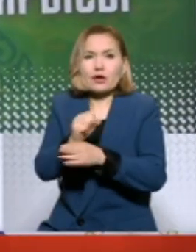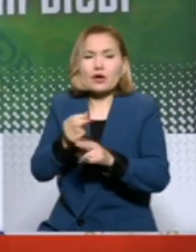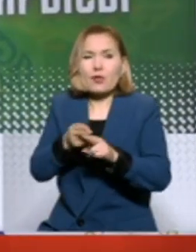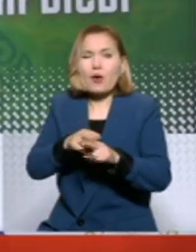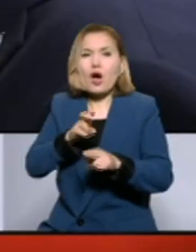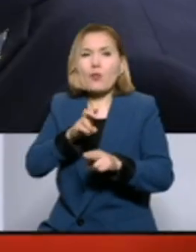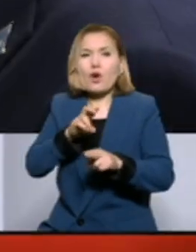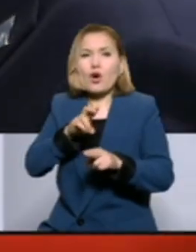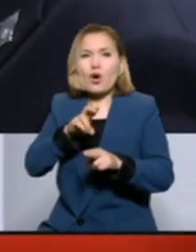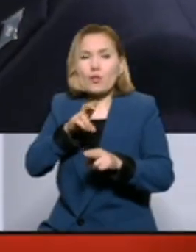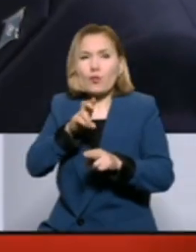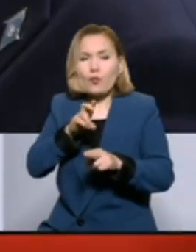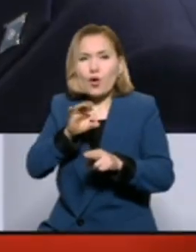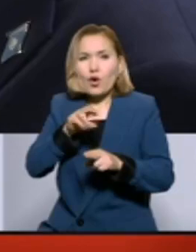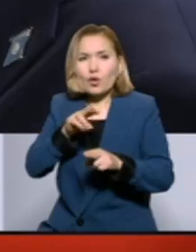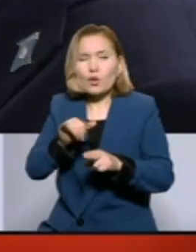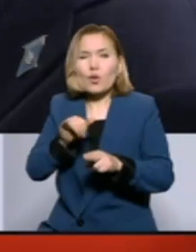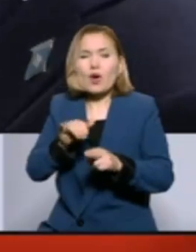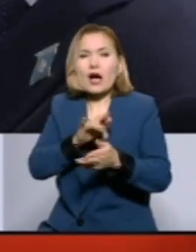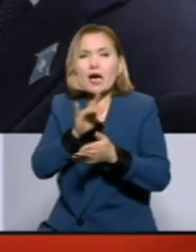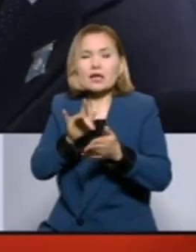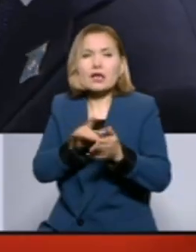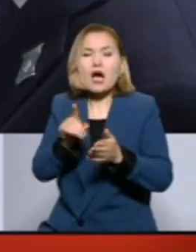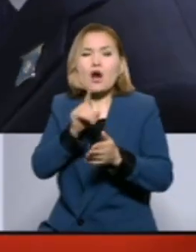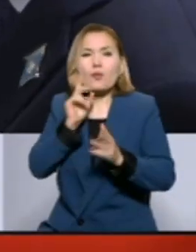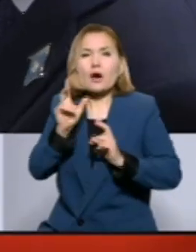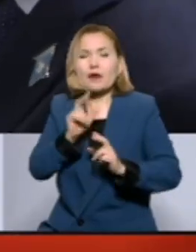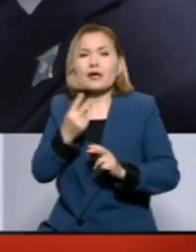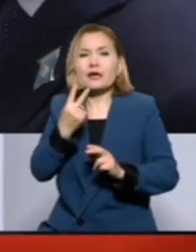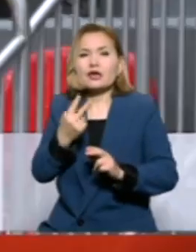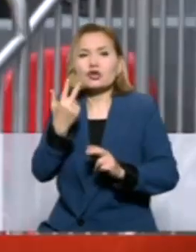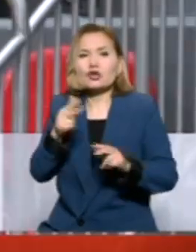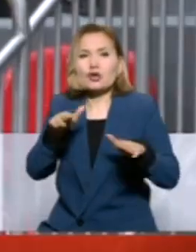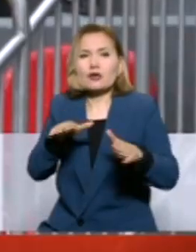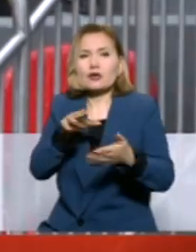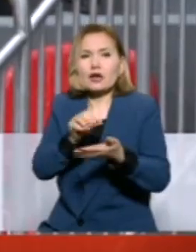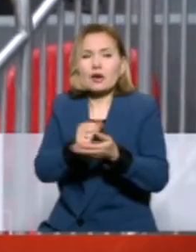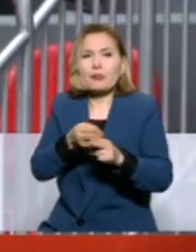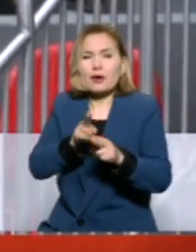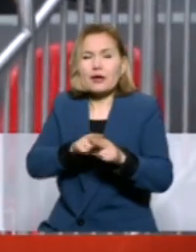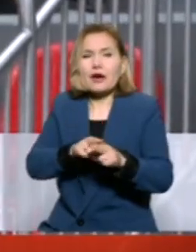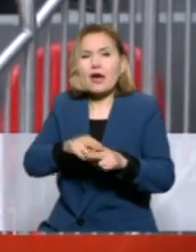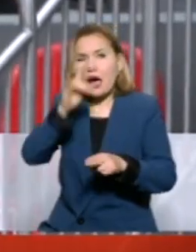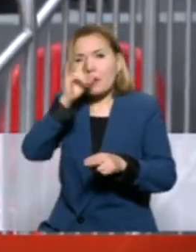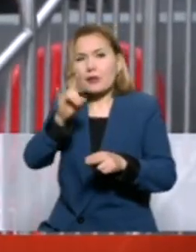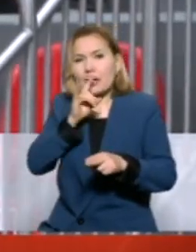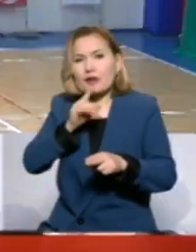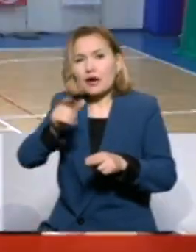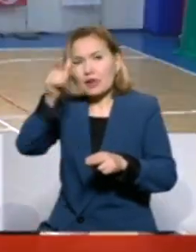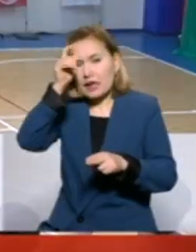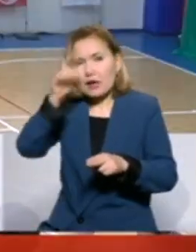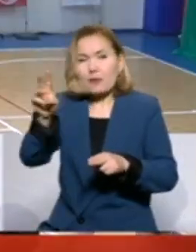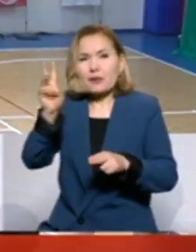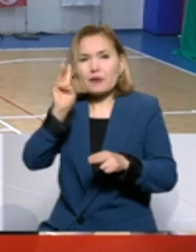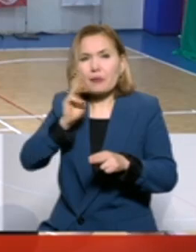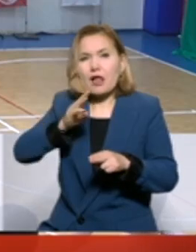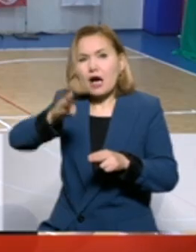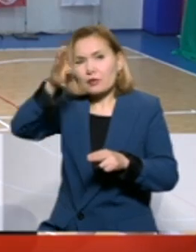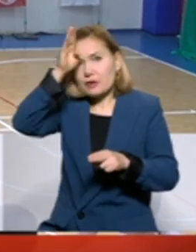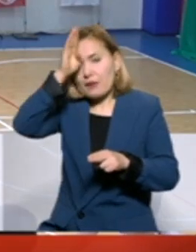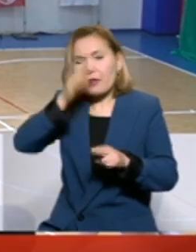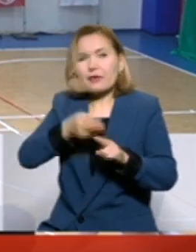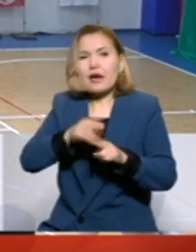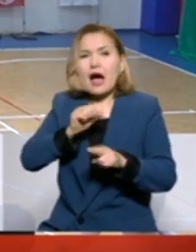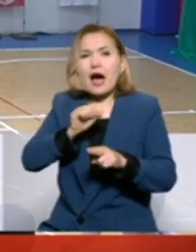және Зонгұлдақ қалаларының студенттері екінші және үшінші орында қанағат тұтты. Спорттық шарана Қазақстанның Түркиядағы елшілігі, Ыстамбұл